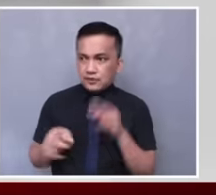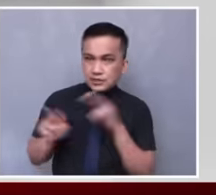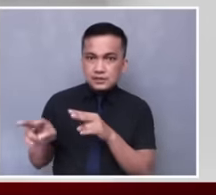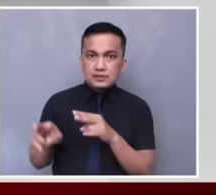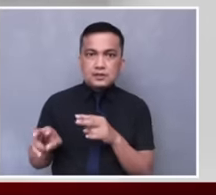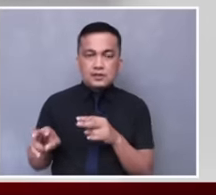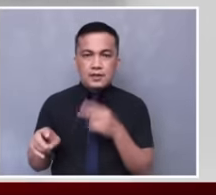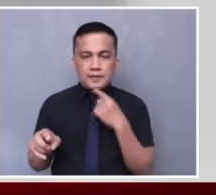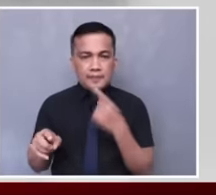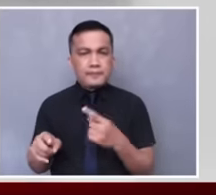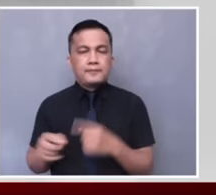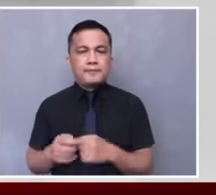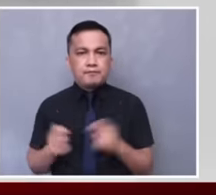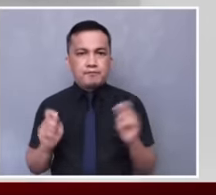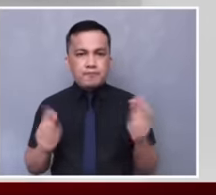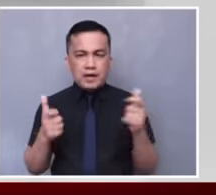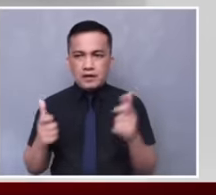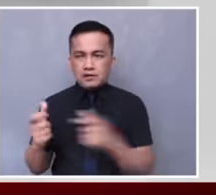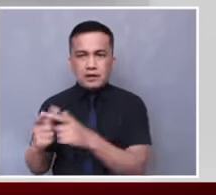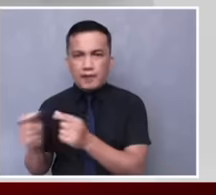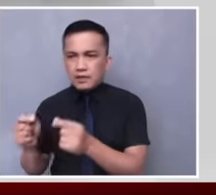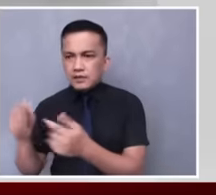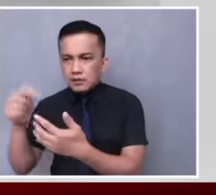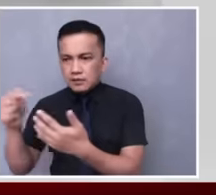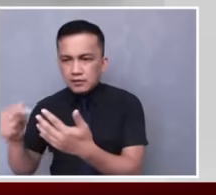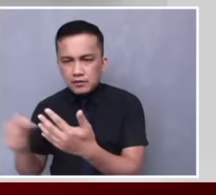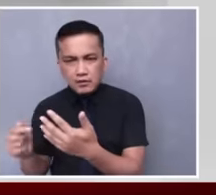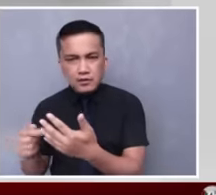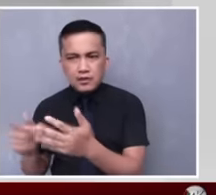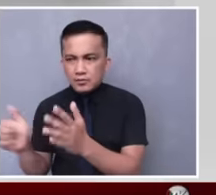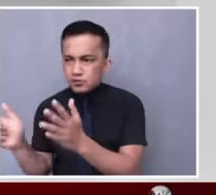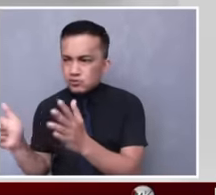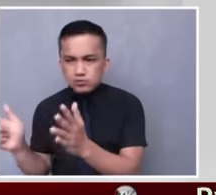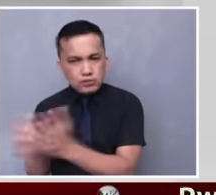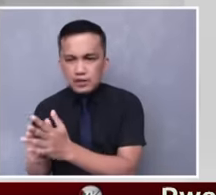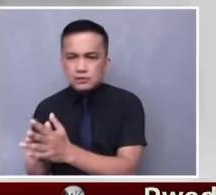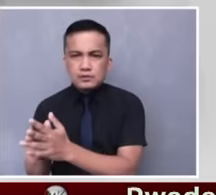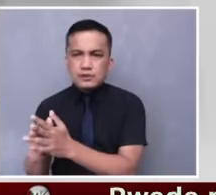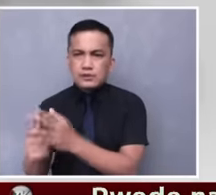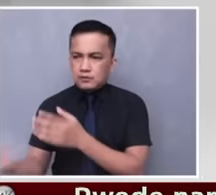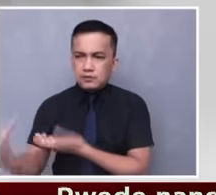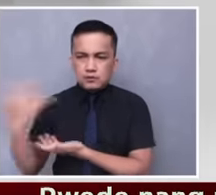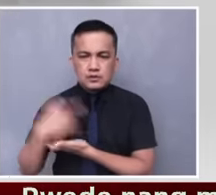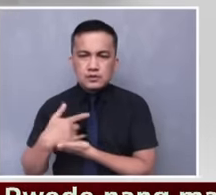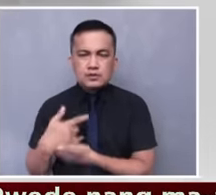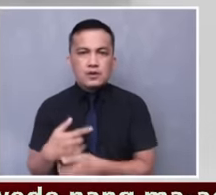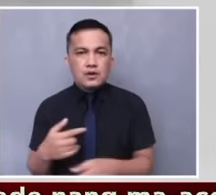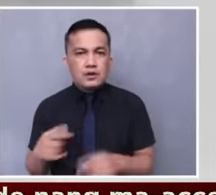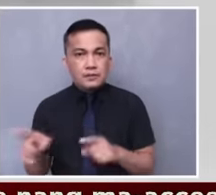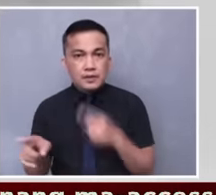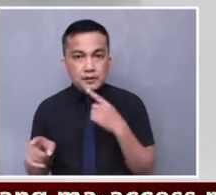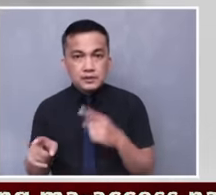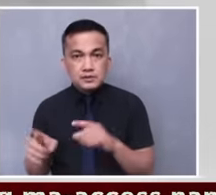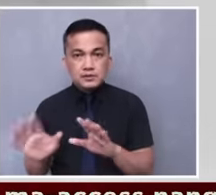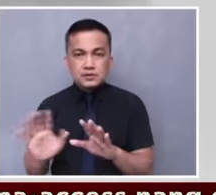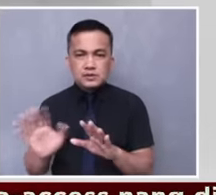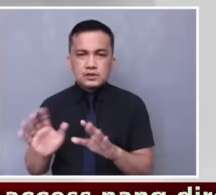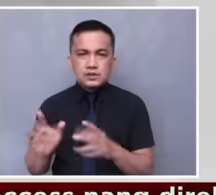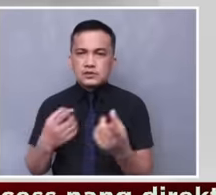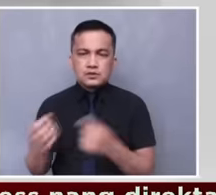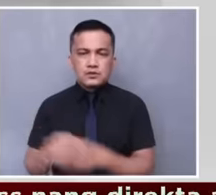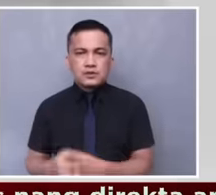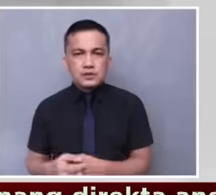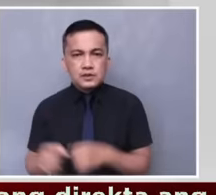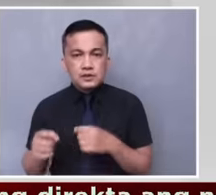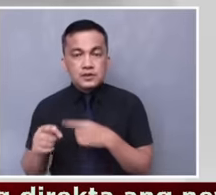Israel, Japan, total ban yung ginawa nila sa mga foreigners. Pero hindi naman kailangan natin gawin yan, kaya nang stricto lang